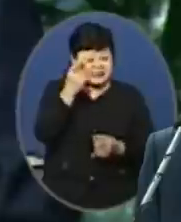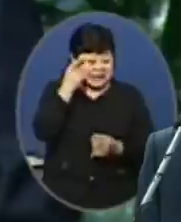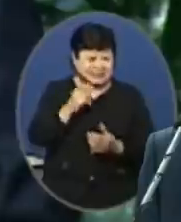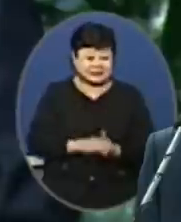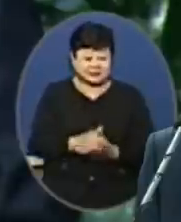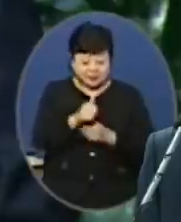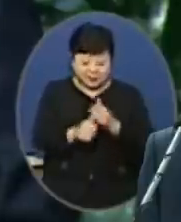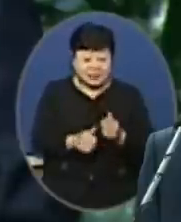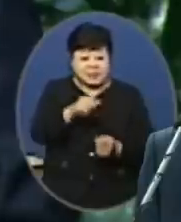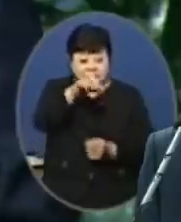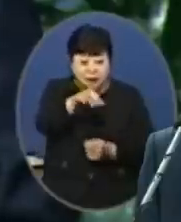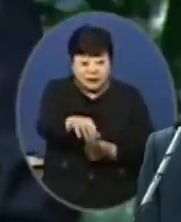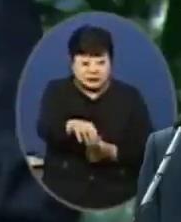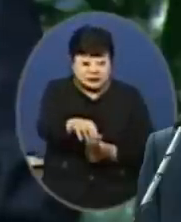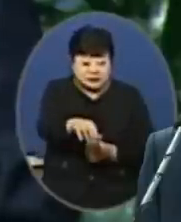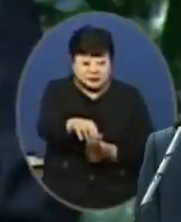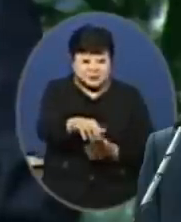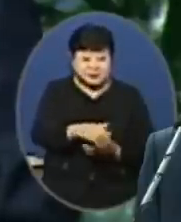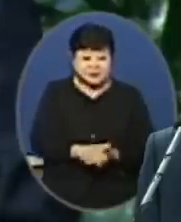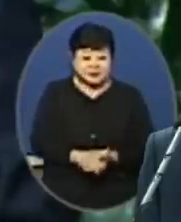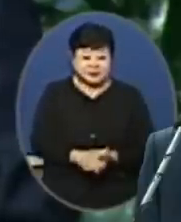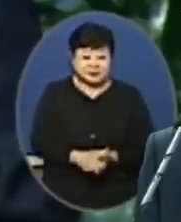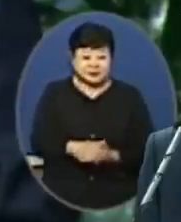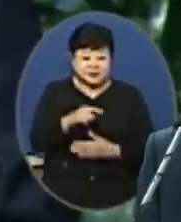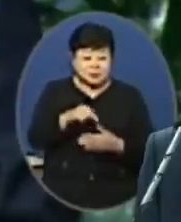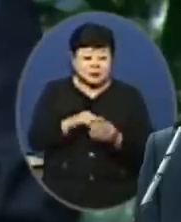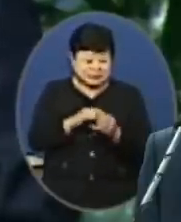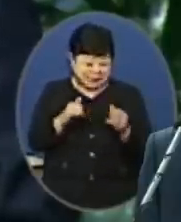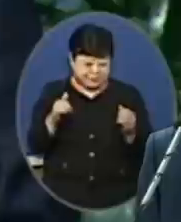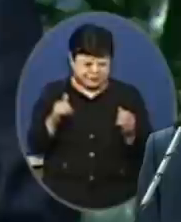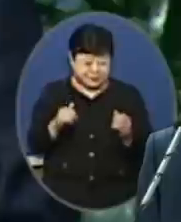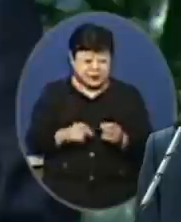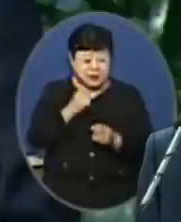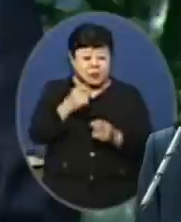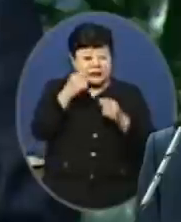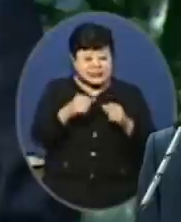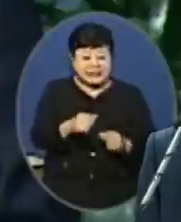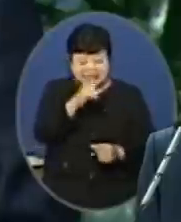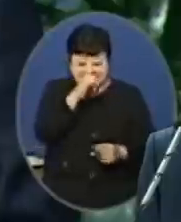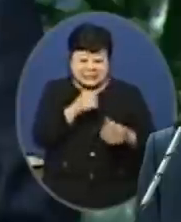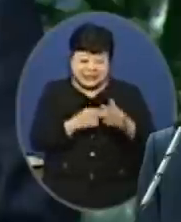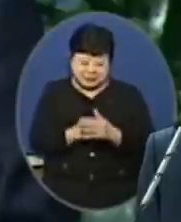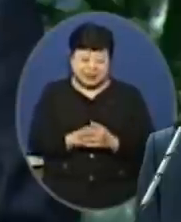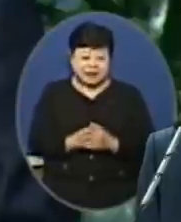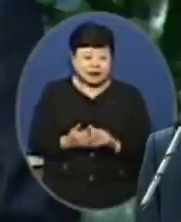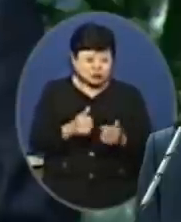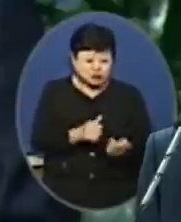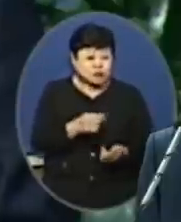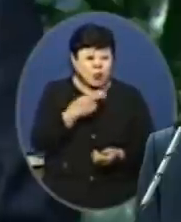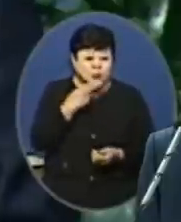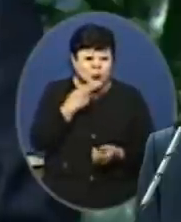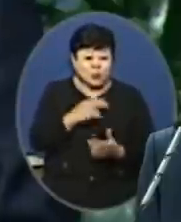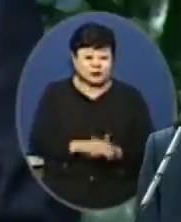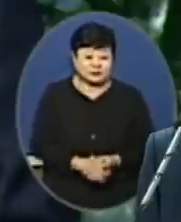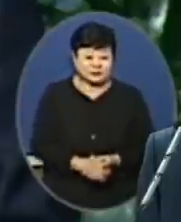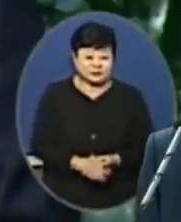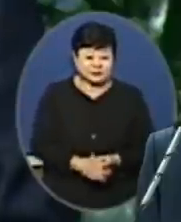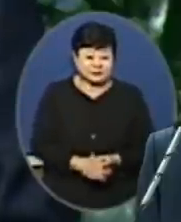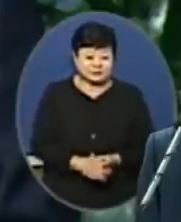것입니다. 하나님 앞에서는 속사람이 영혼이 살아있으므로 죽음이 없습니다.